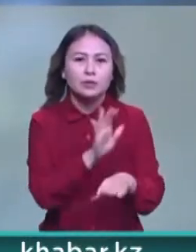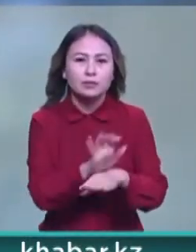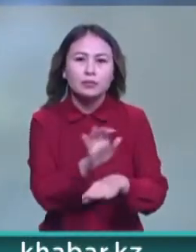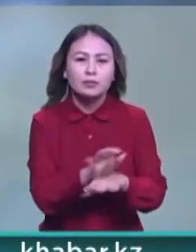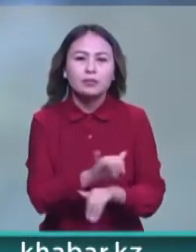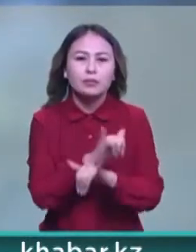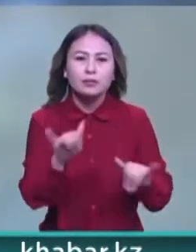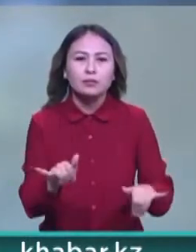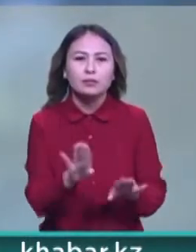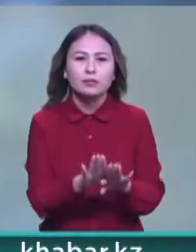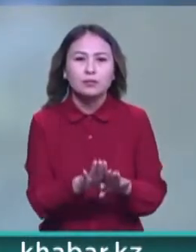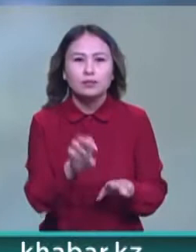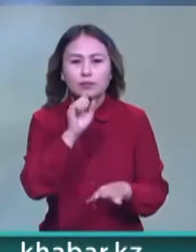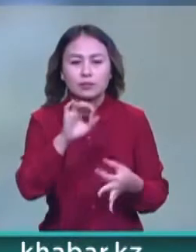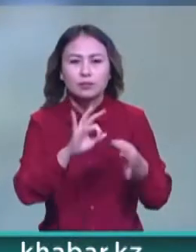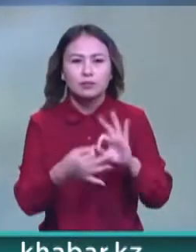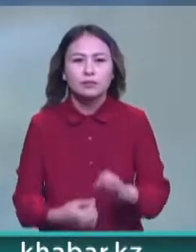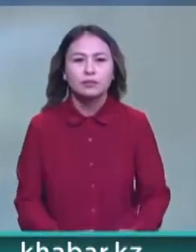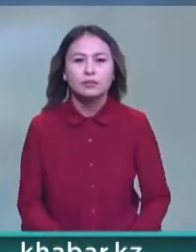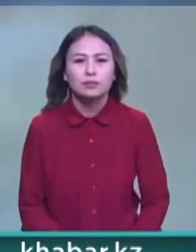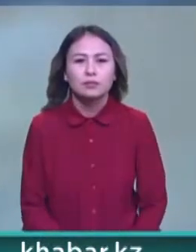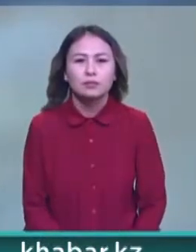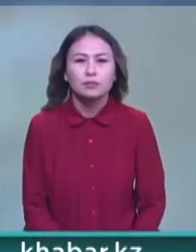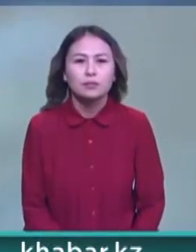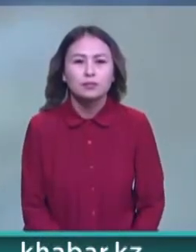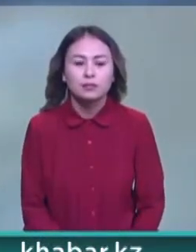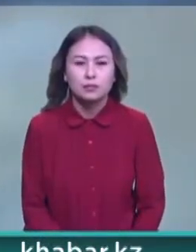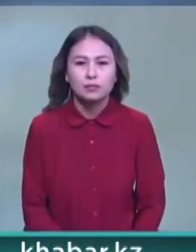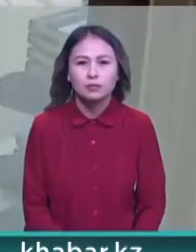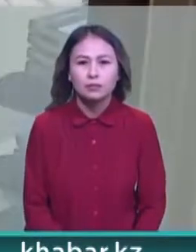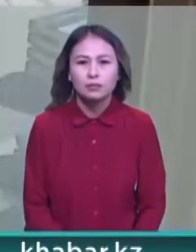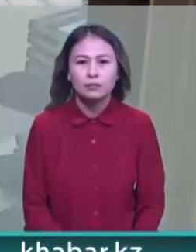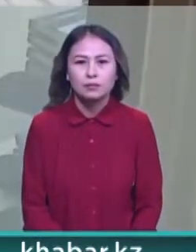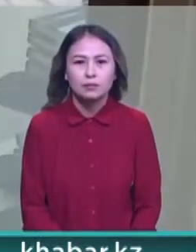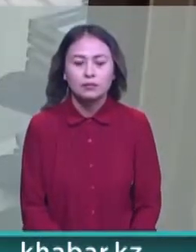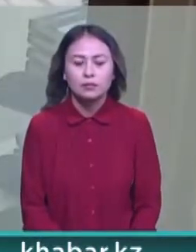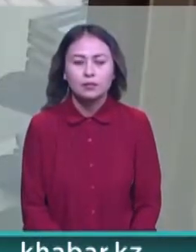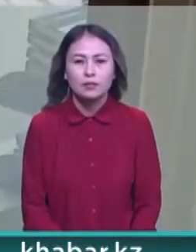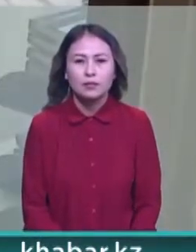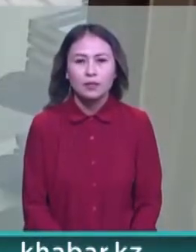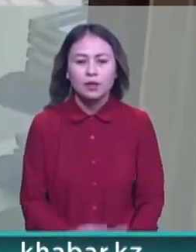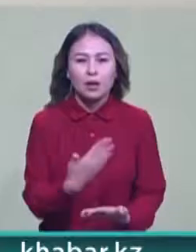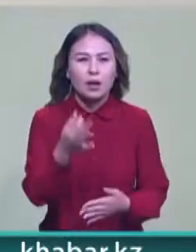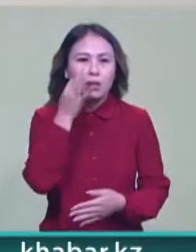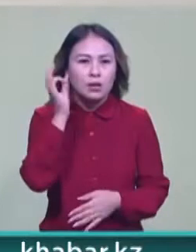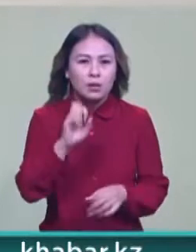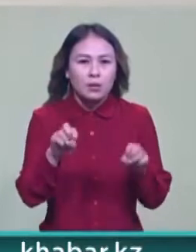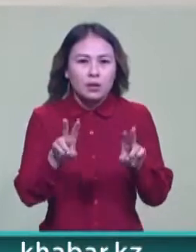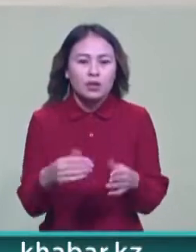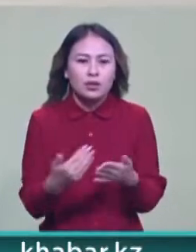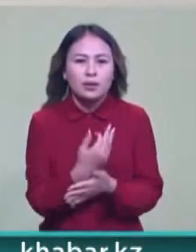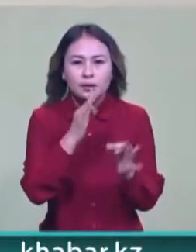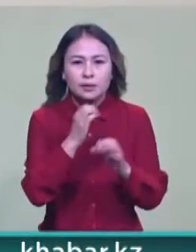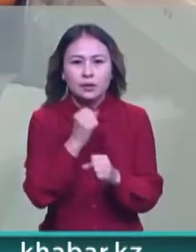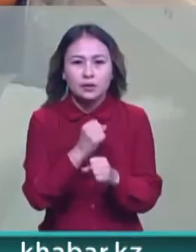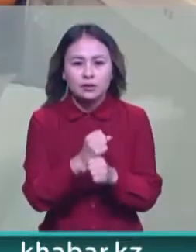өндірісін де арттырып үлгерген. Тілші әңгімесіне зер салайық. Мына зауыттың білікті мамандары жаңа дәрі-дәрмектер